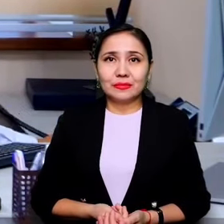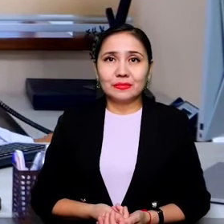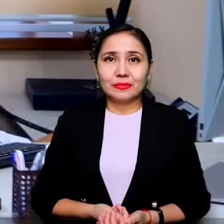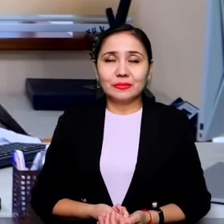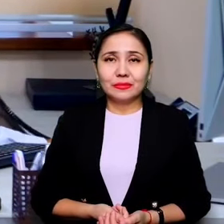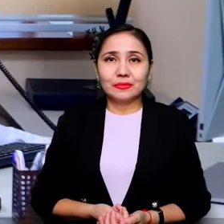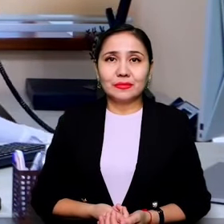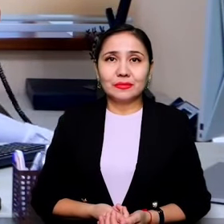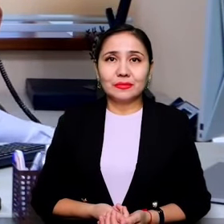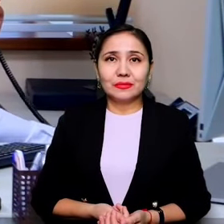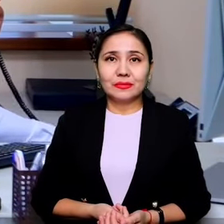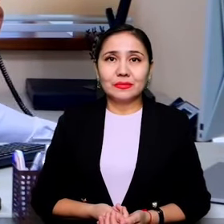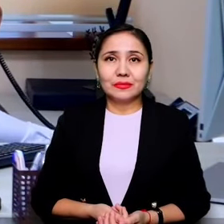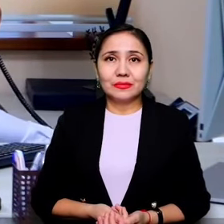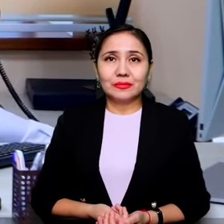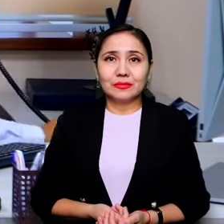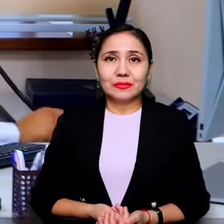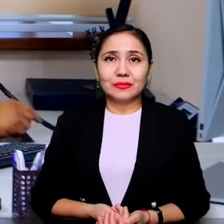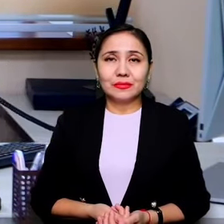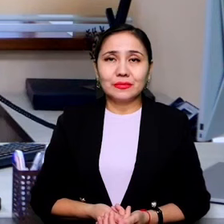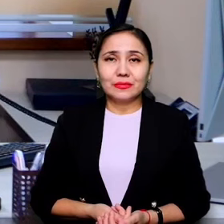raqamlarni terayapti.